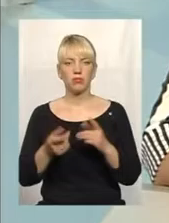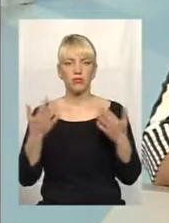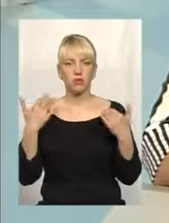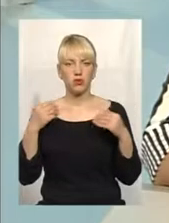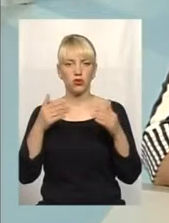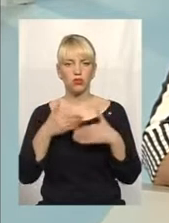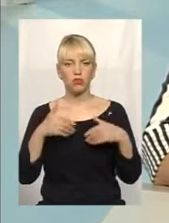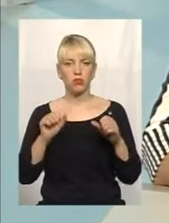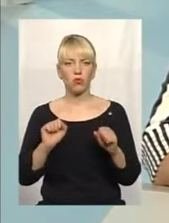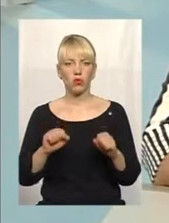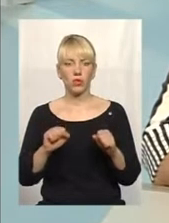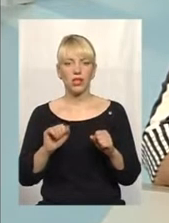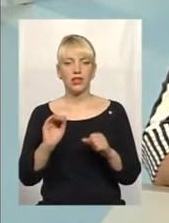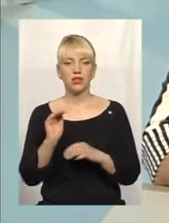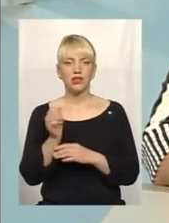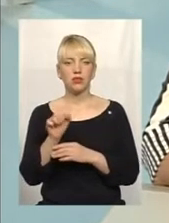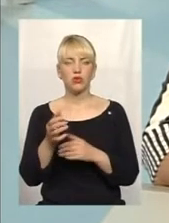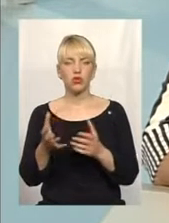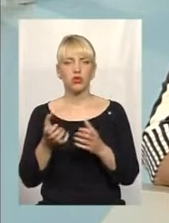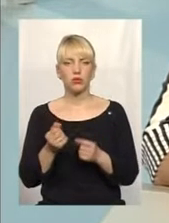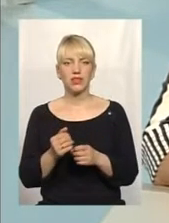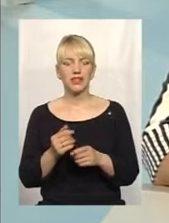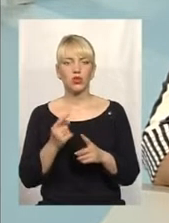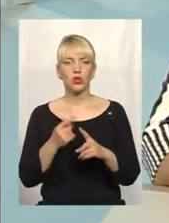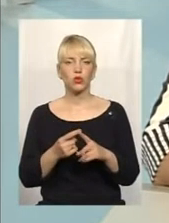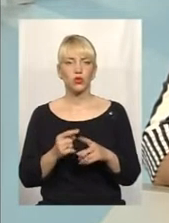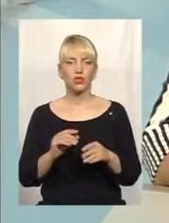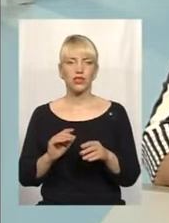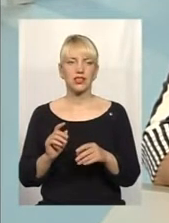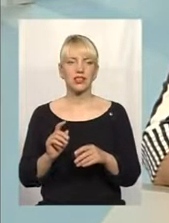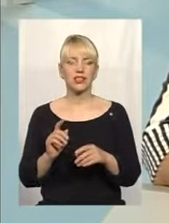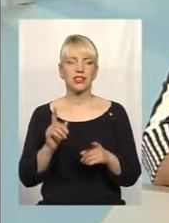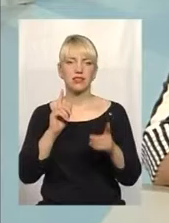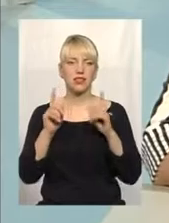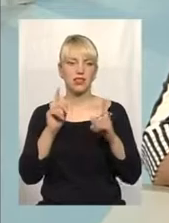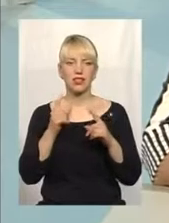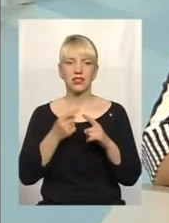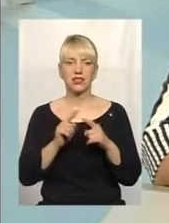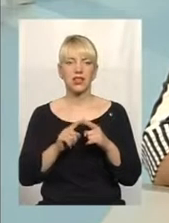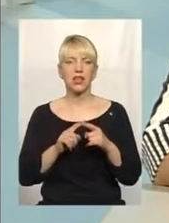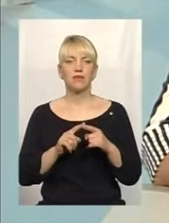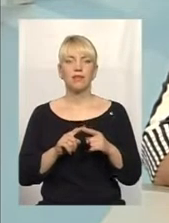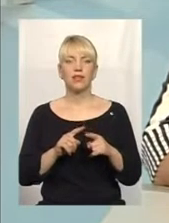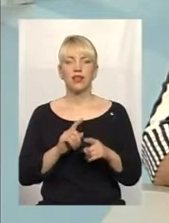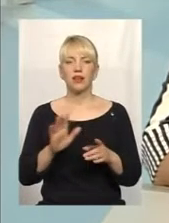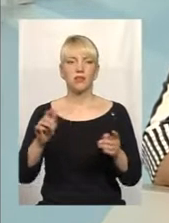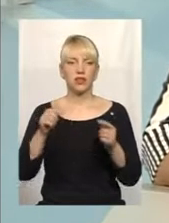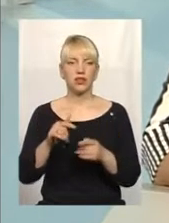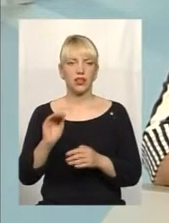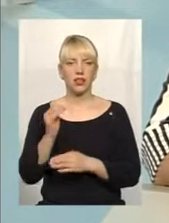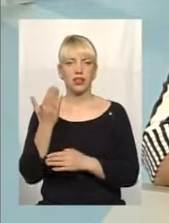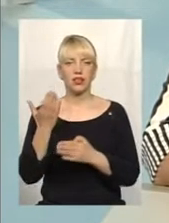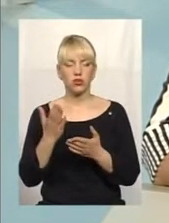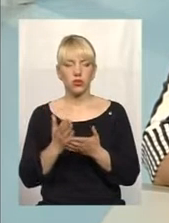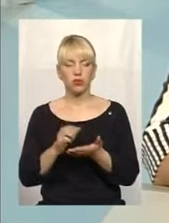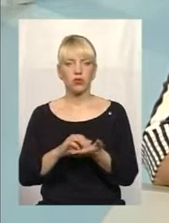можемо, дитина може отримати додатковий стрес, і це абсолютно піде не на користь дитині. І якщо є покази лікаря, що дитина може і